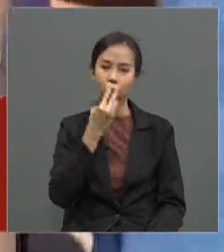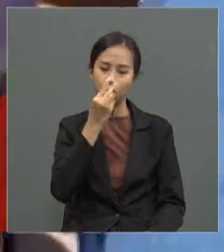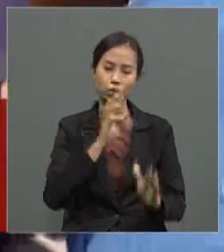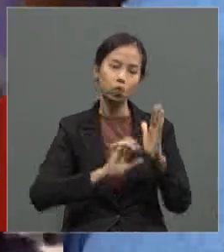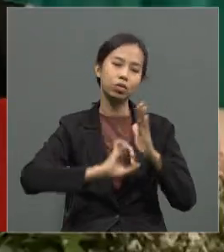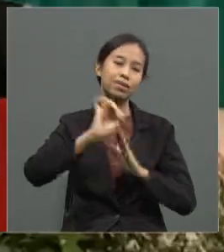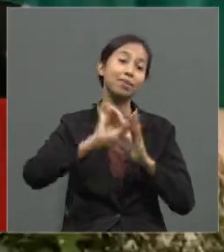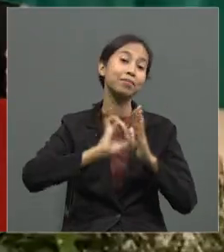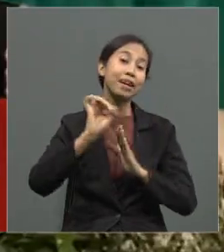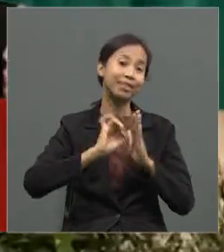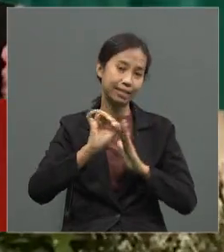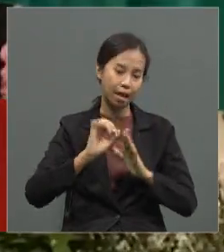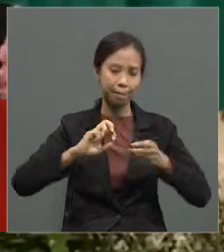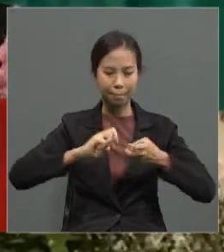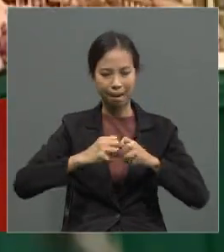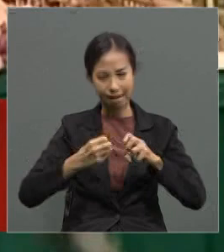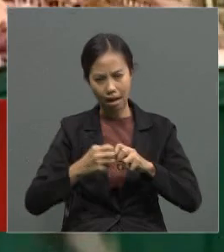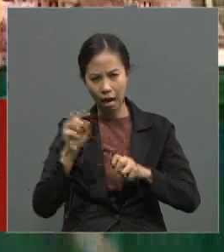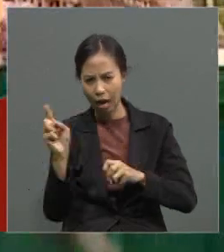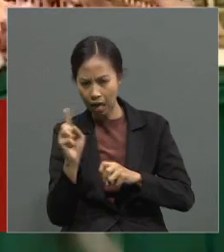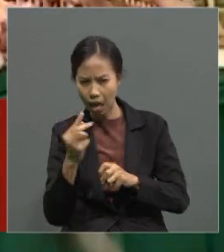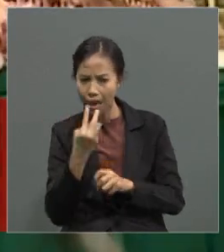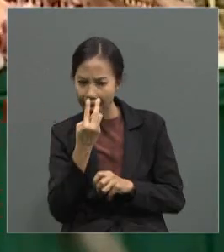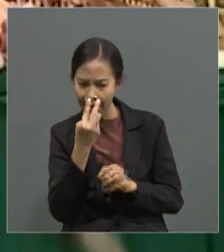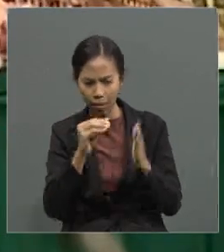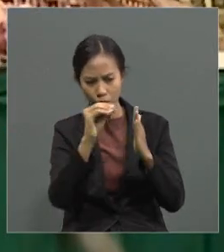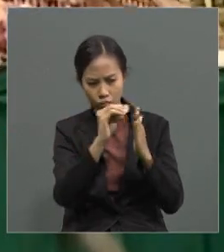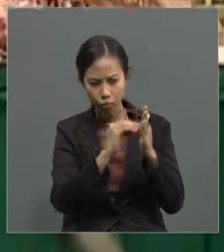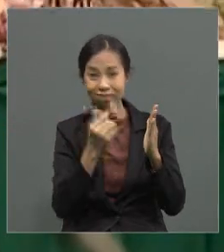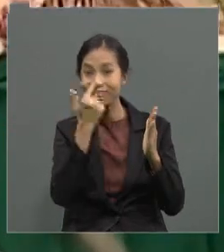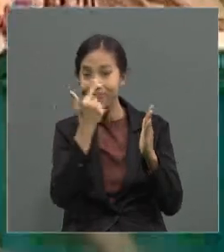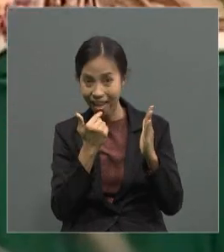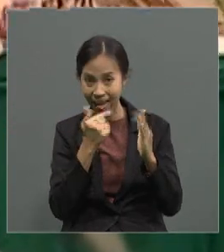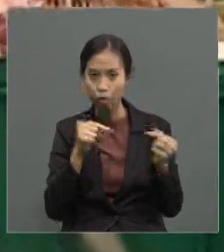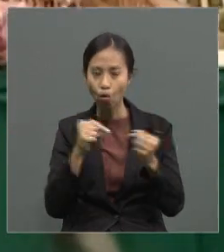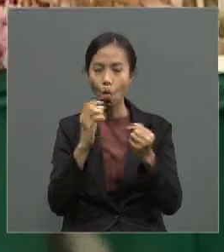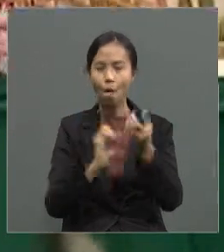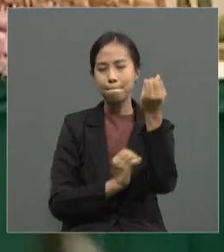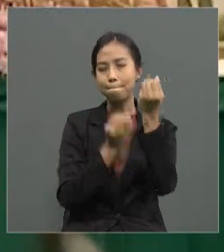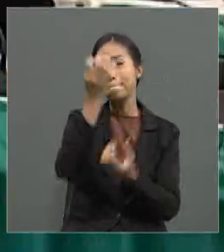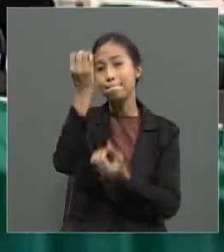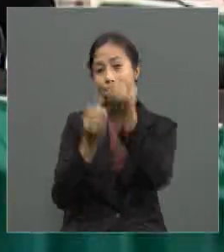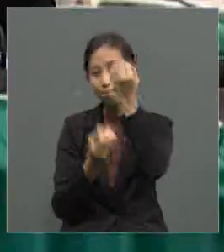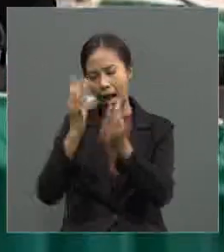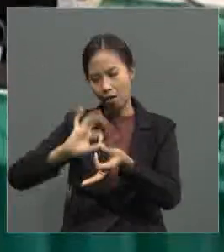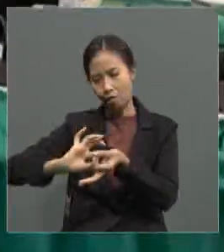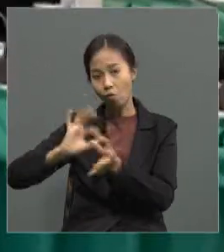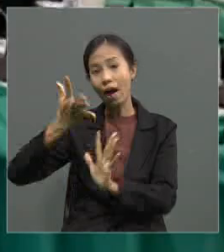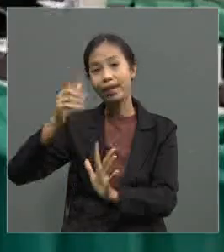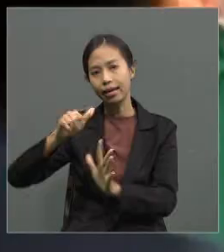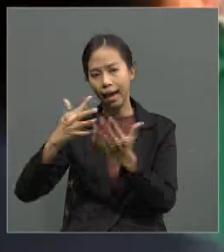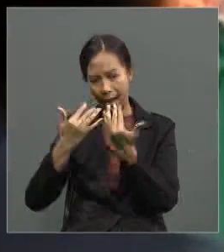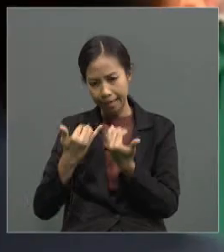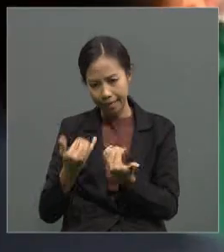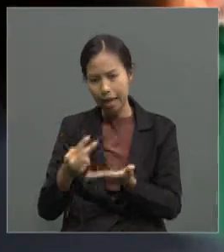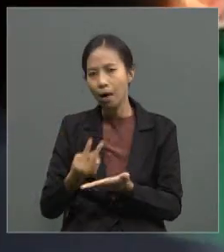ไปติดตามค่ะการแก้ปัญหาเรื่องของจุดความร้อนหรือว่าฮอตสปอตนะฮะจากไฟป่าในพื้นที่ภาคเหนือมีการไปดูสาธิตทำฝนหลวง